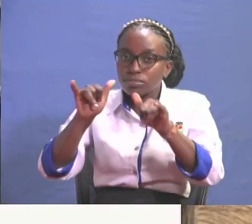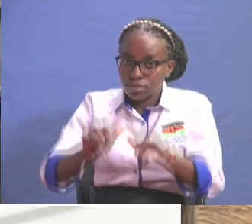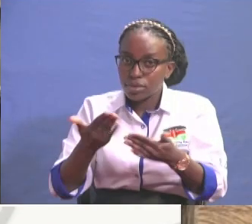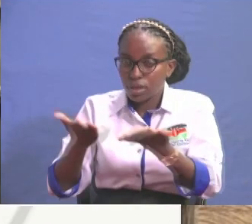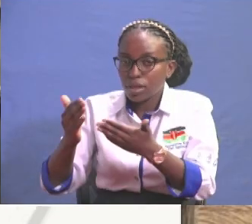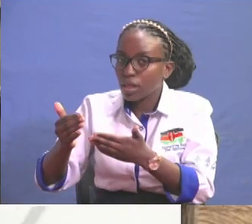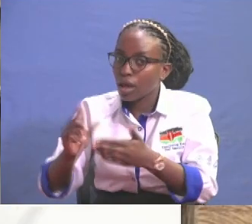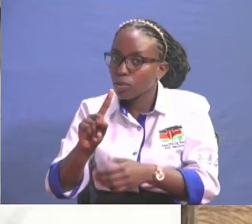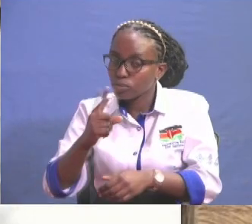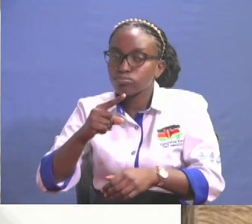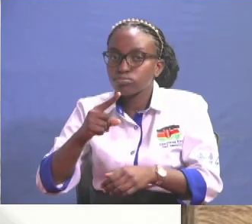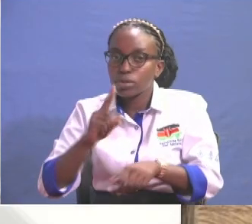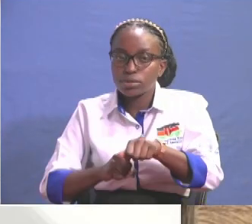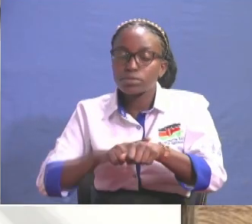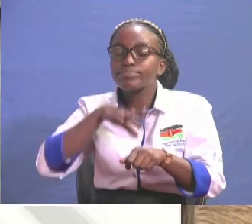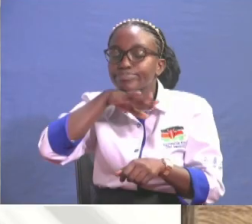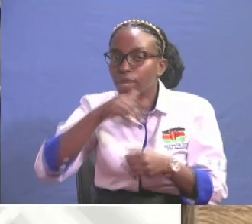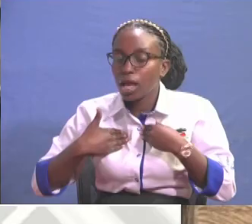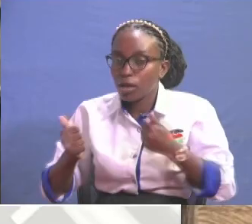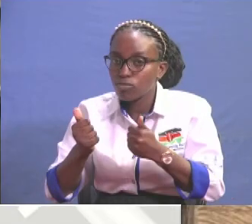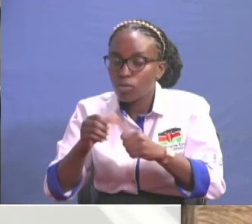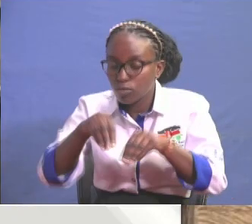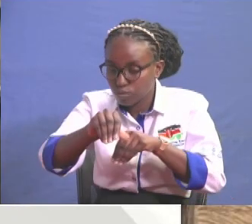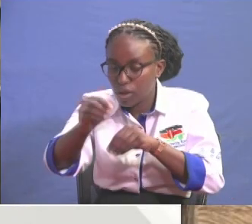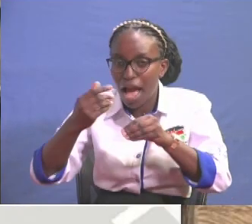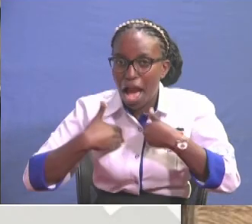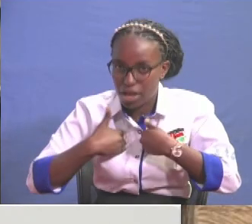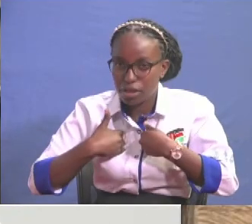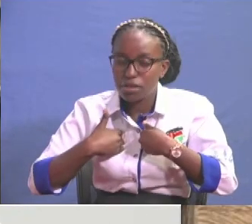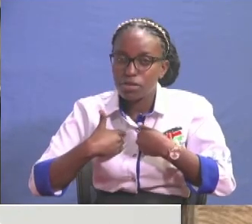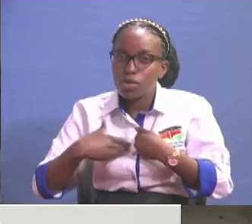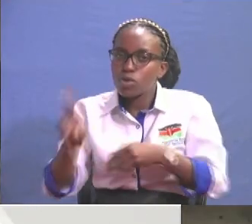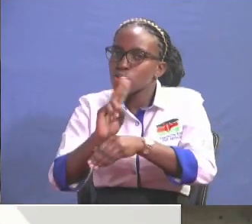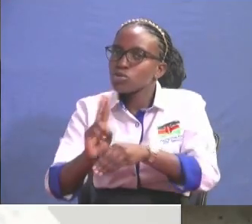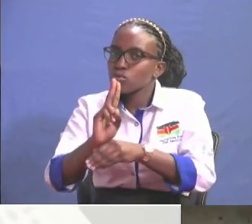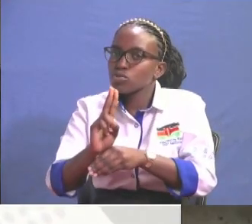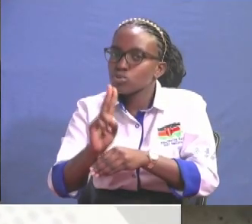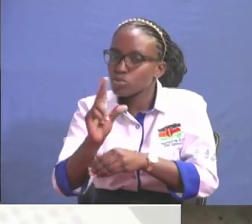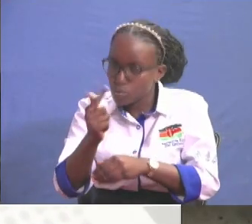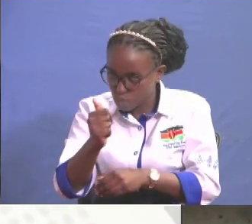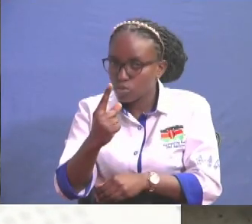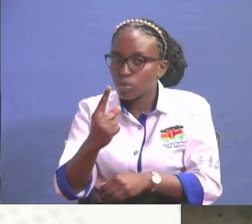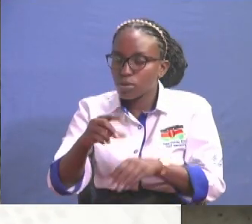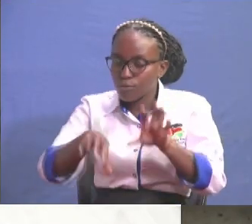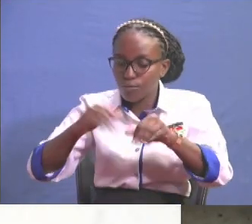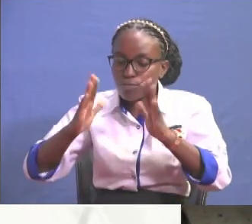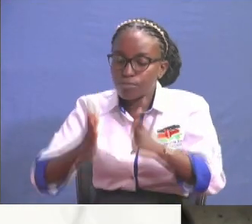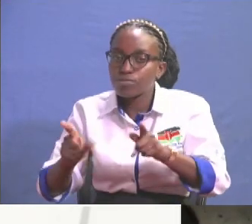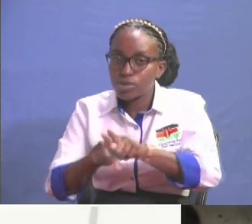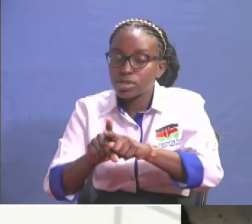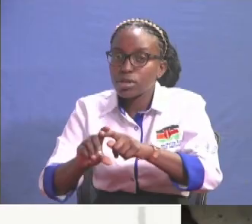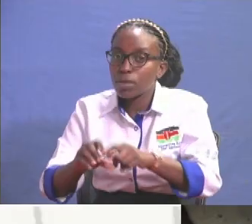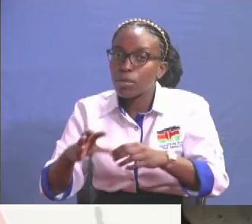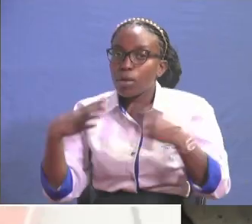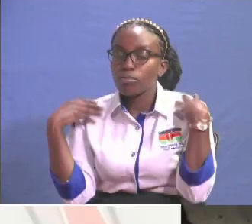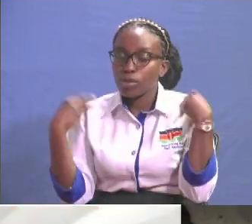mbolea ambao tunaita kama frass, ambao mkulima yote anaweza kuitumia katika shamba lake. Researchers emphasize the unique